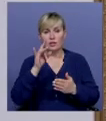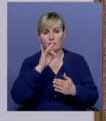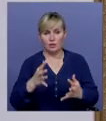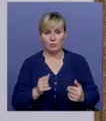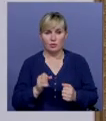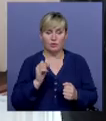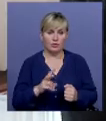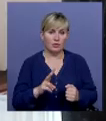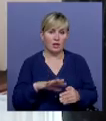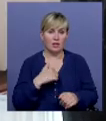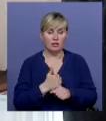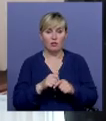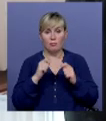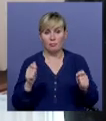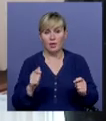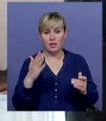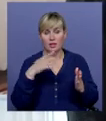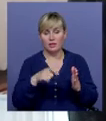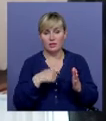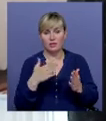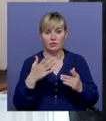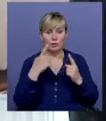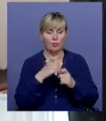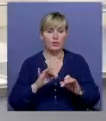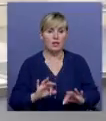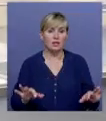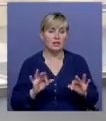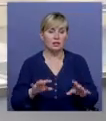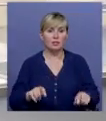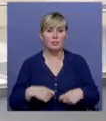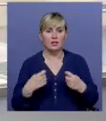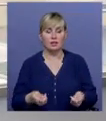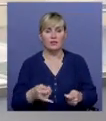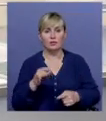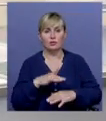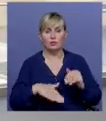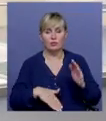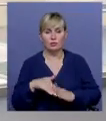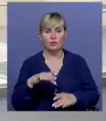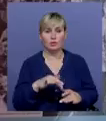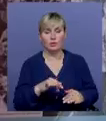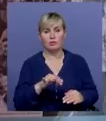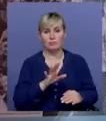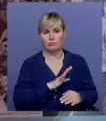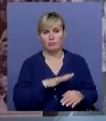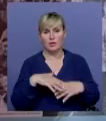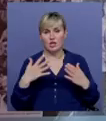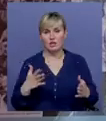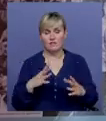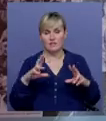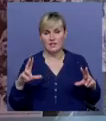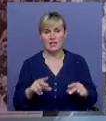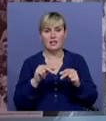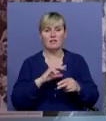как основоположник детективного жанра. Его повести и рассказы передавались из рук в руки, и достать их было большим везением.